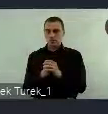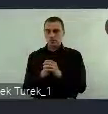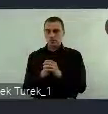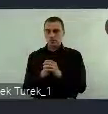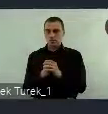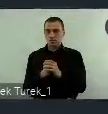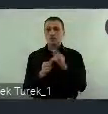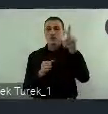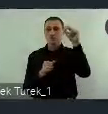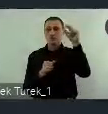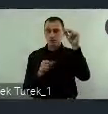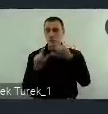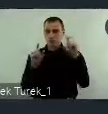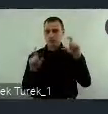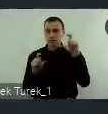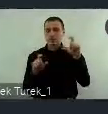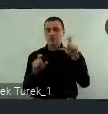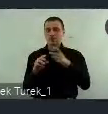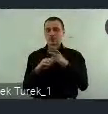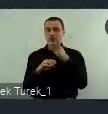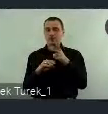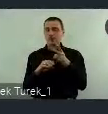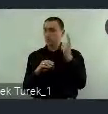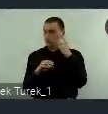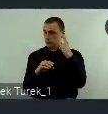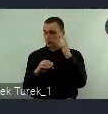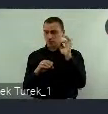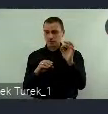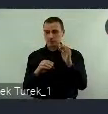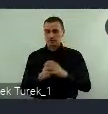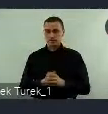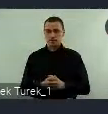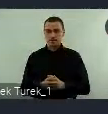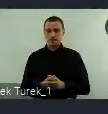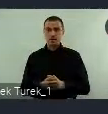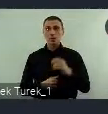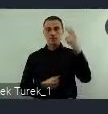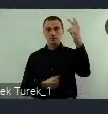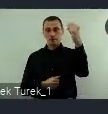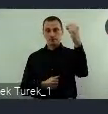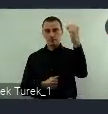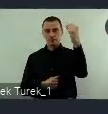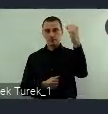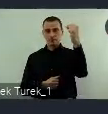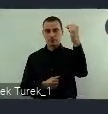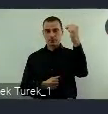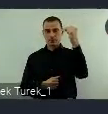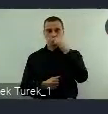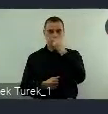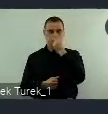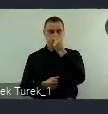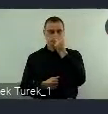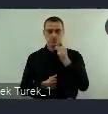budynek te wejście i oczywiście wszystko odezwał się to wiązało się to szare pudełeczko umieszczone nad wejście